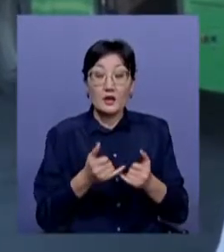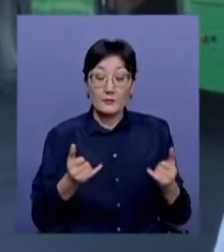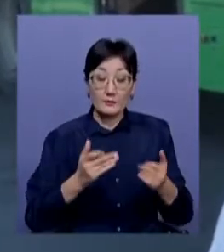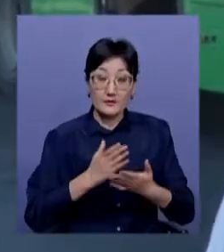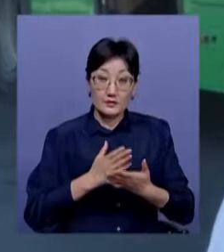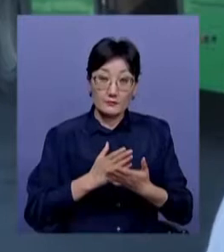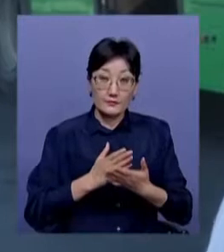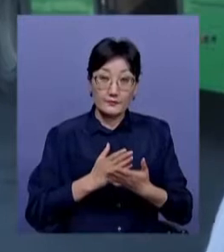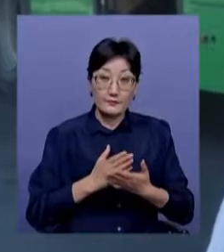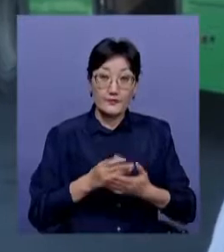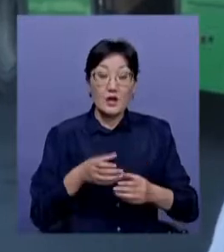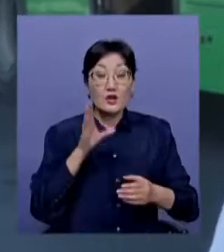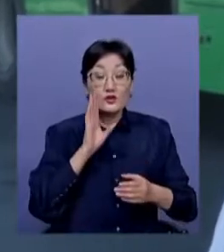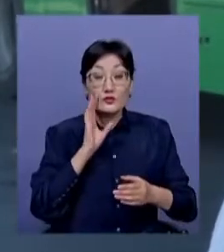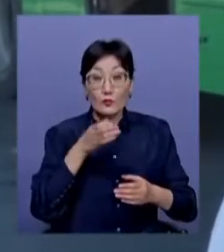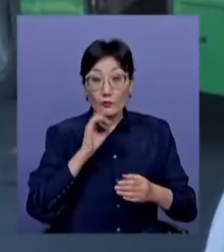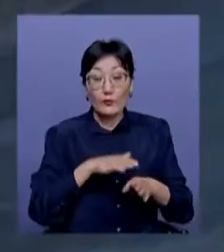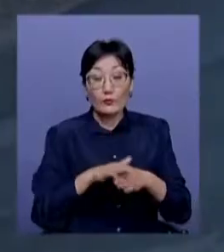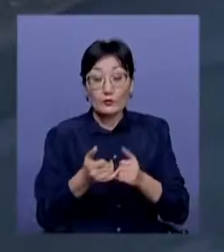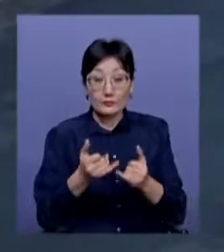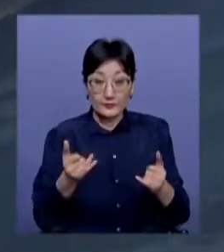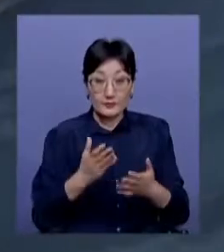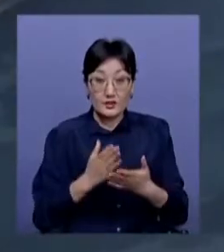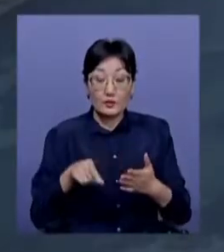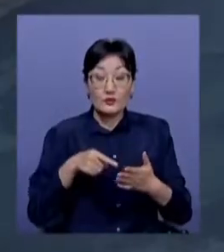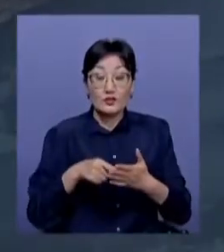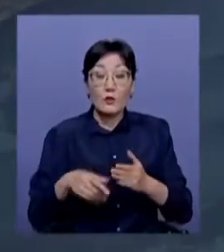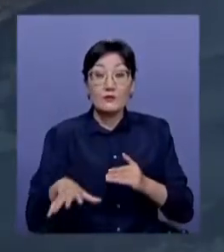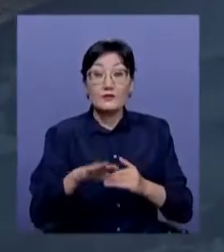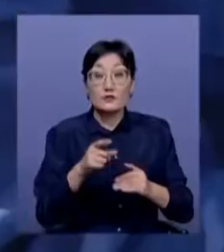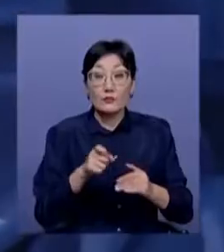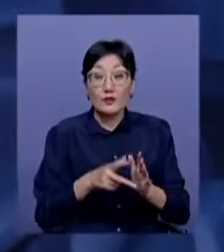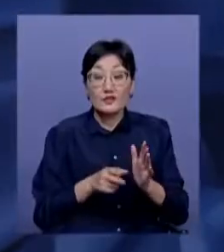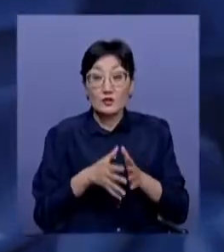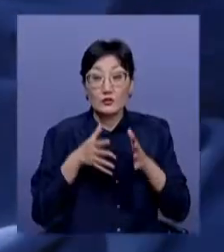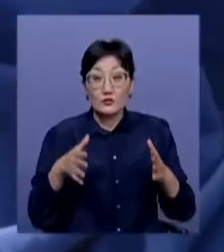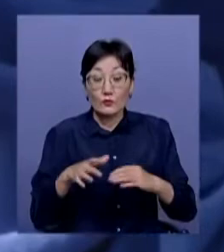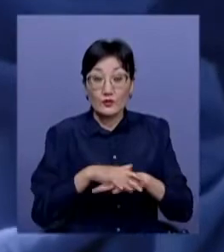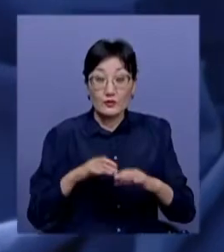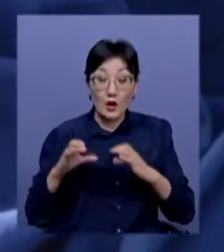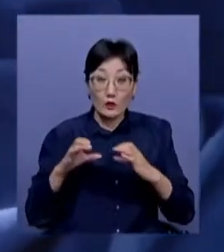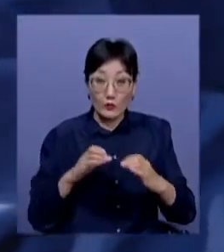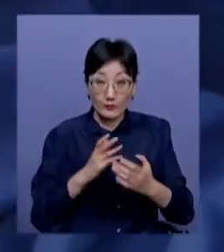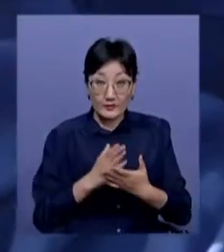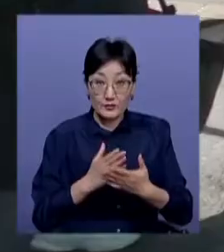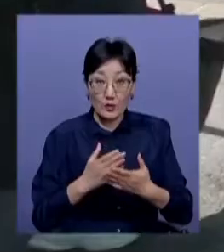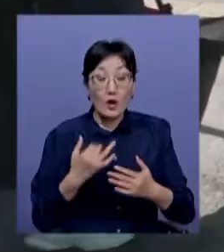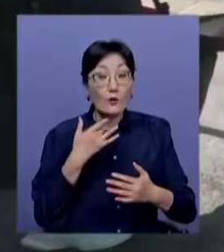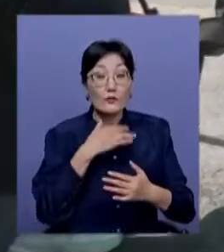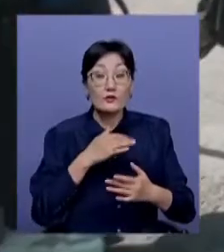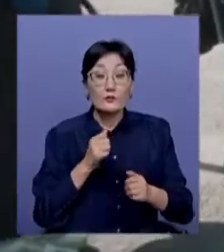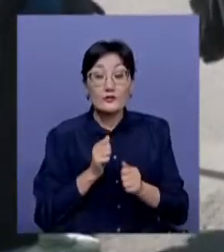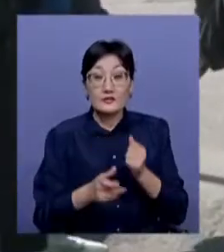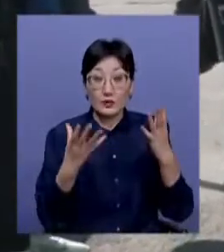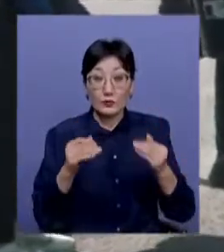етеміз, ішетін сумен, полный обеспечение. Мегаполис бойынша 1800-ден аса қоғамдық көлік бар. Олардың барлығы